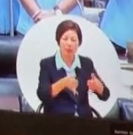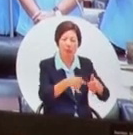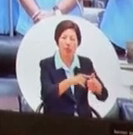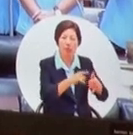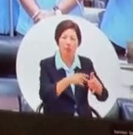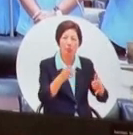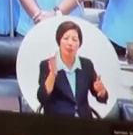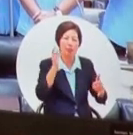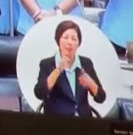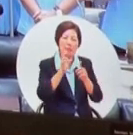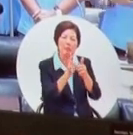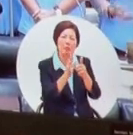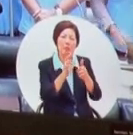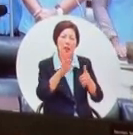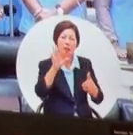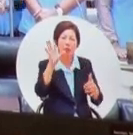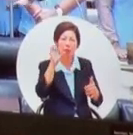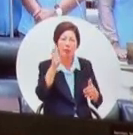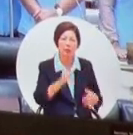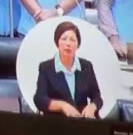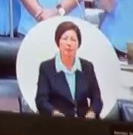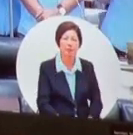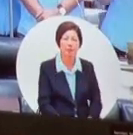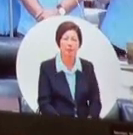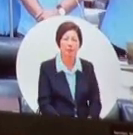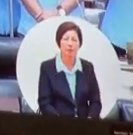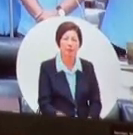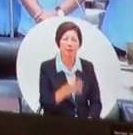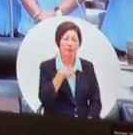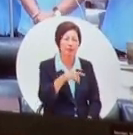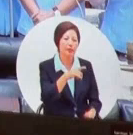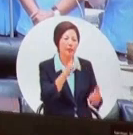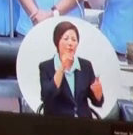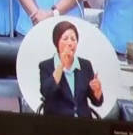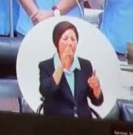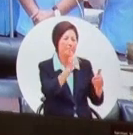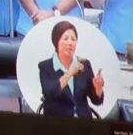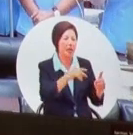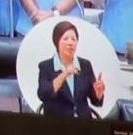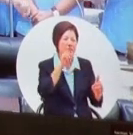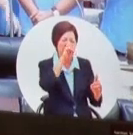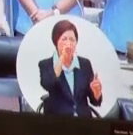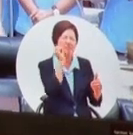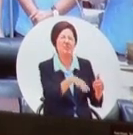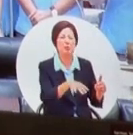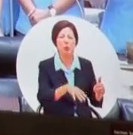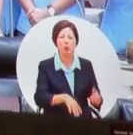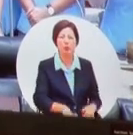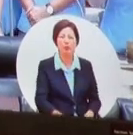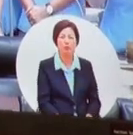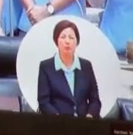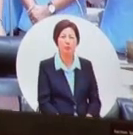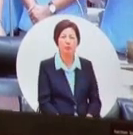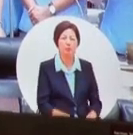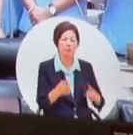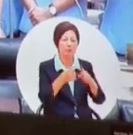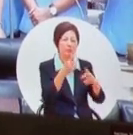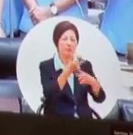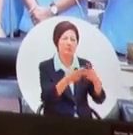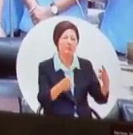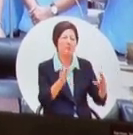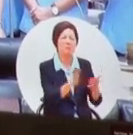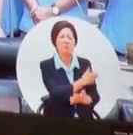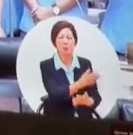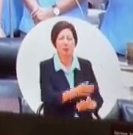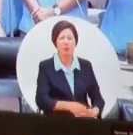他直接骂"垃圾"，非常非常。 人人我上，重点是